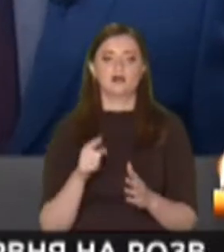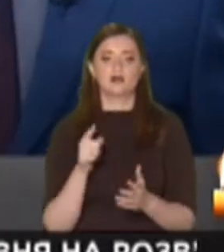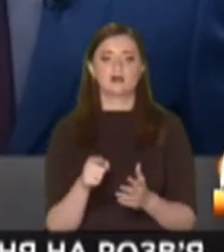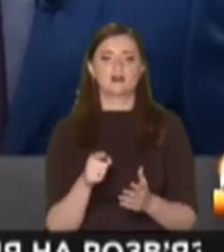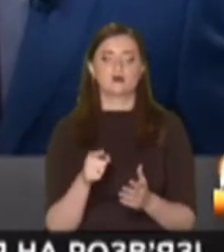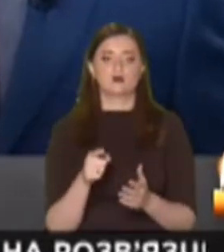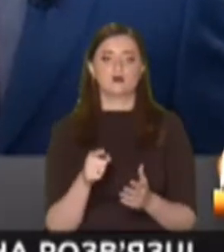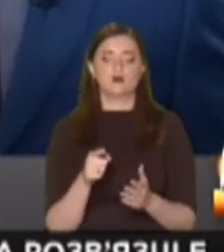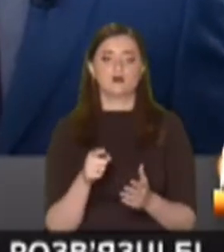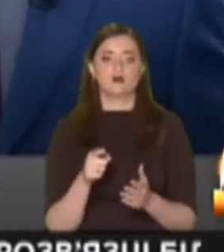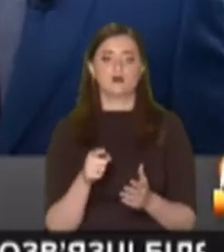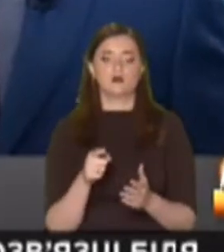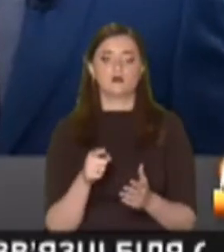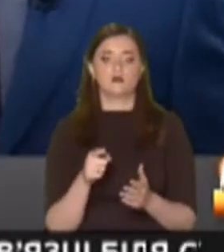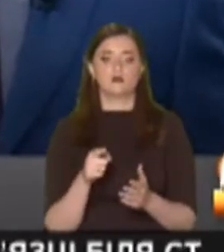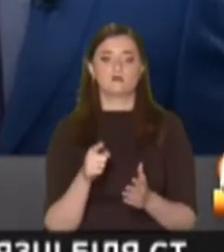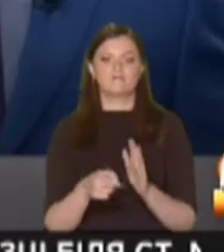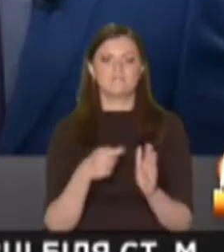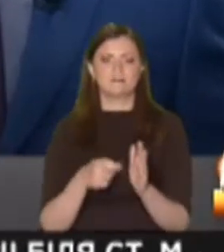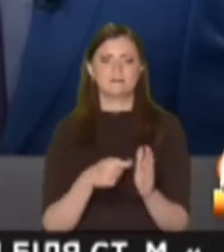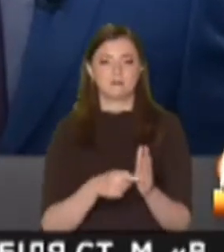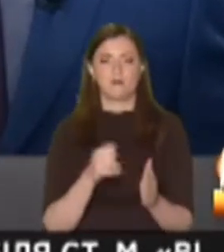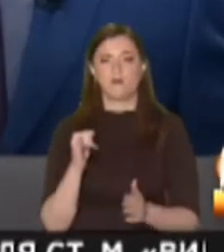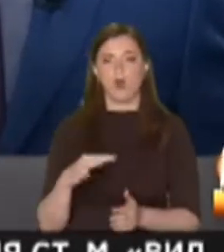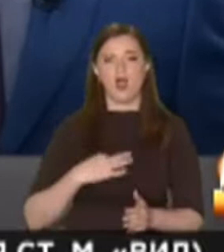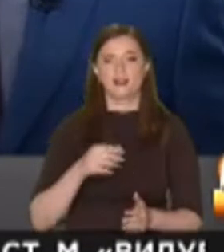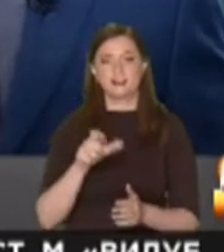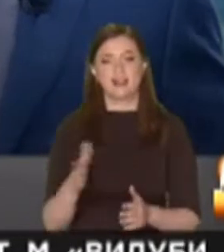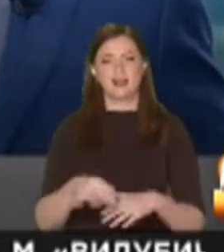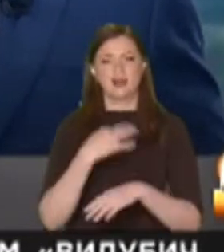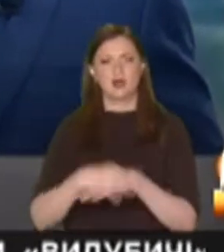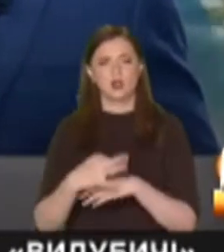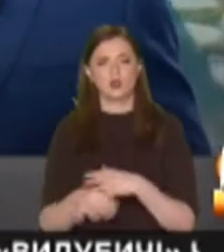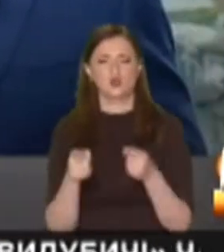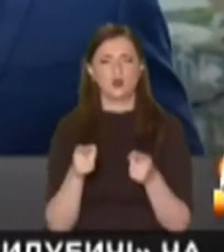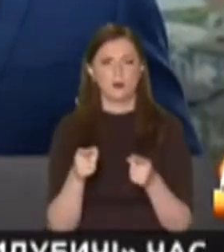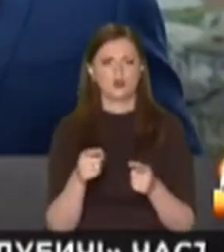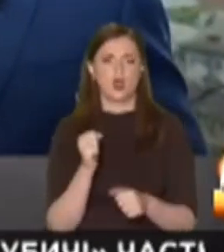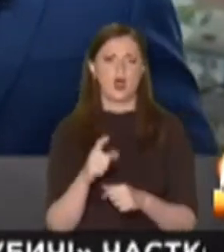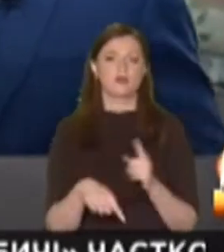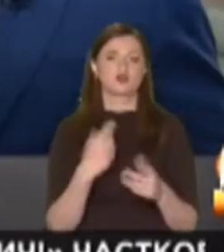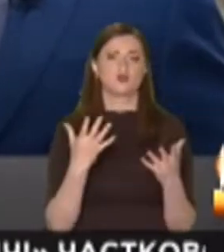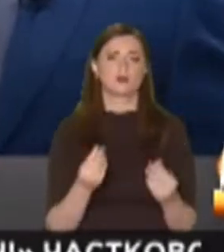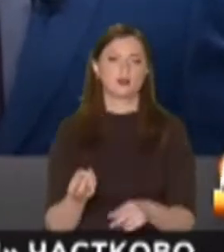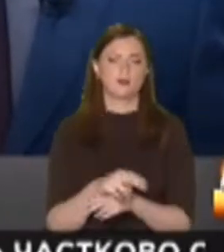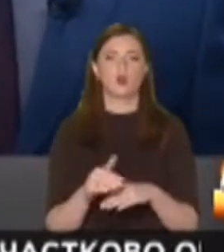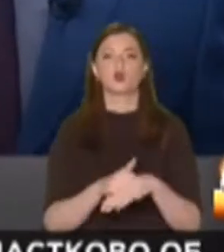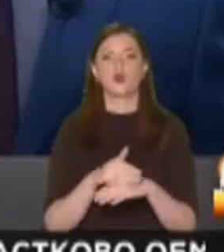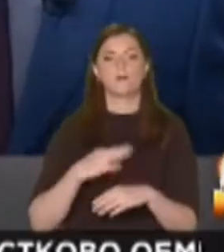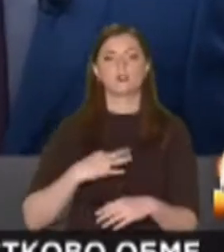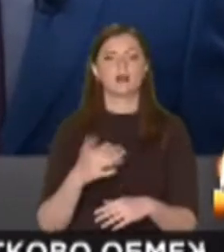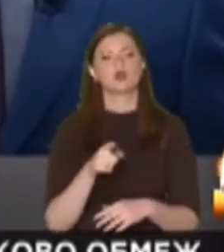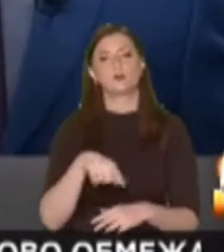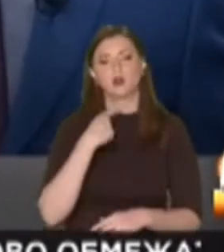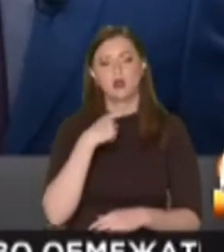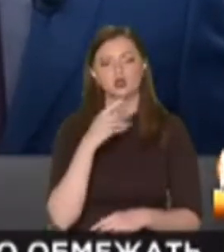знаходиш, тебе день ведуть там допити погані слідчі, да, які тебе катують і погрожують. А на наступний день приходить добрий слідчий, який тобі